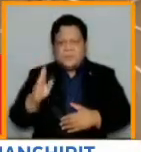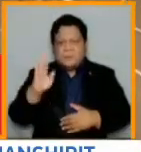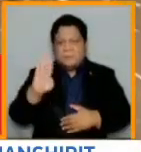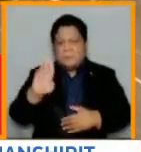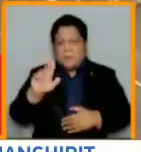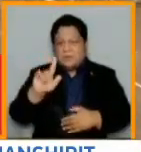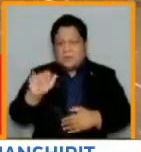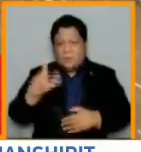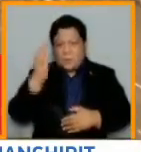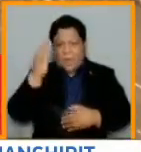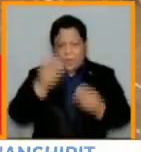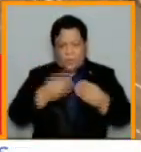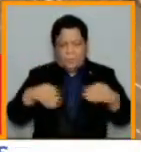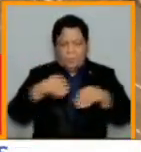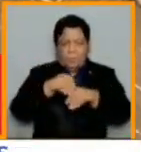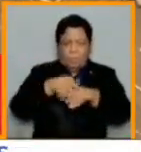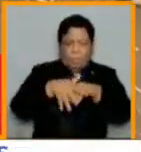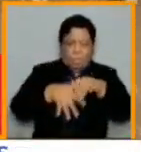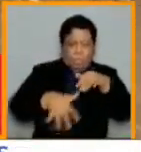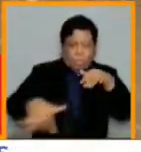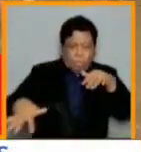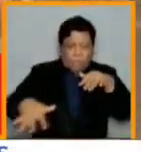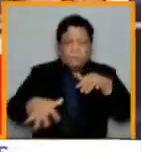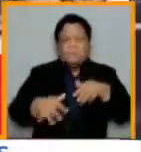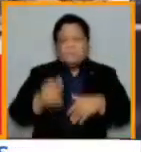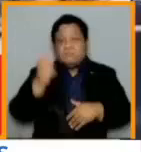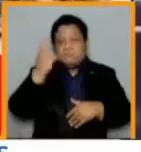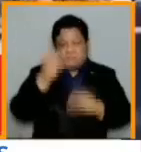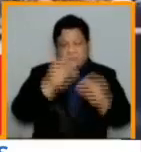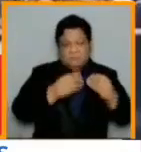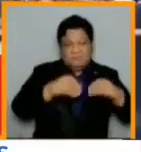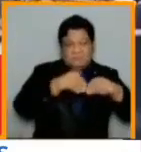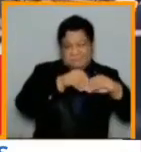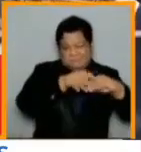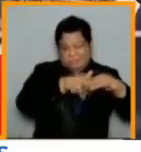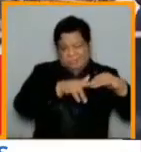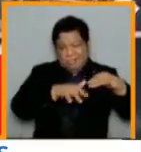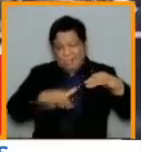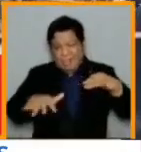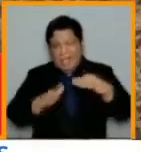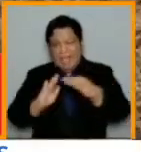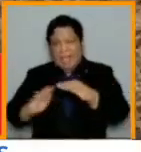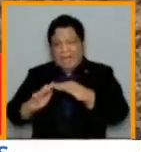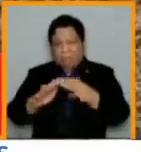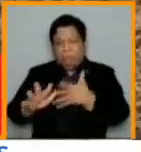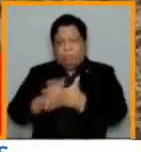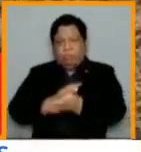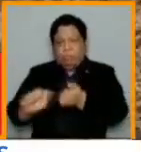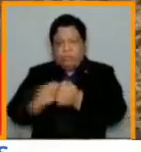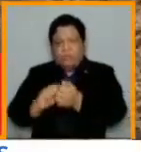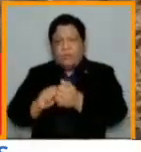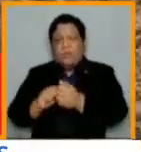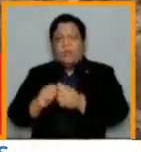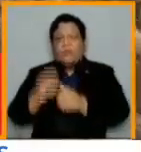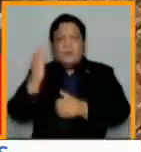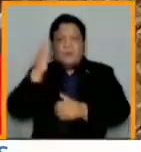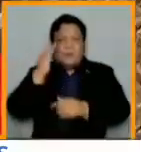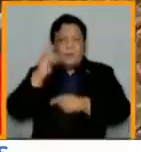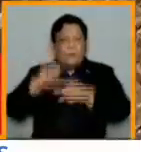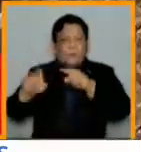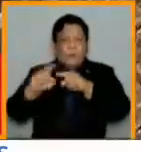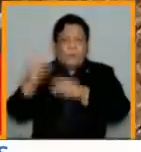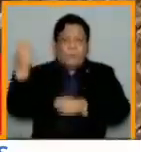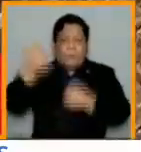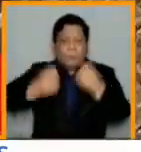putik. Gumuho po kasi ang lupa, nawasak ang ilang bahay at bumagsak ang mga poste at kable ng kuryente. May